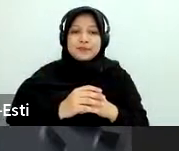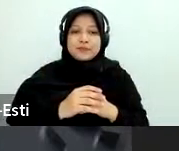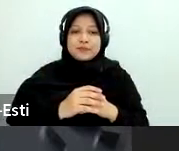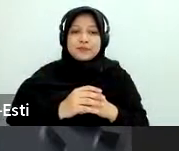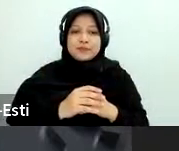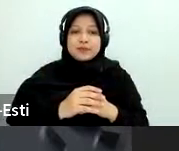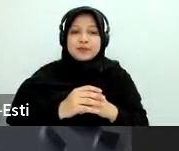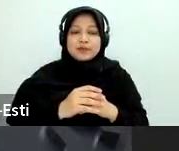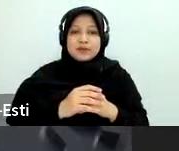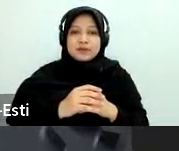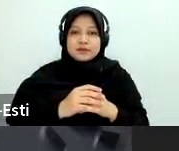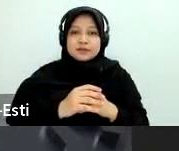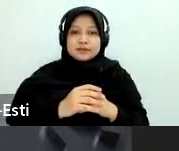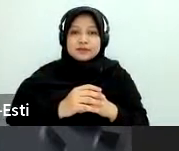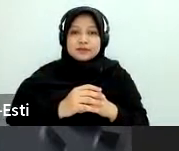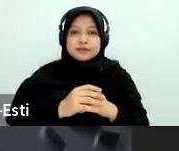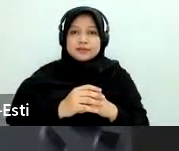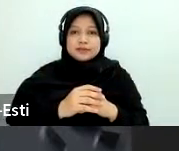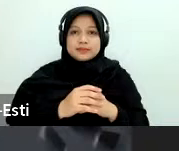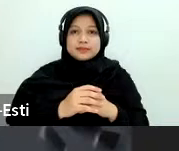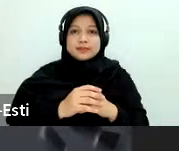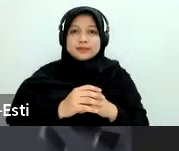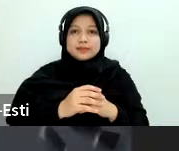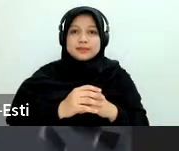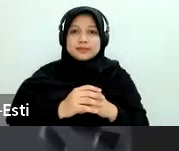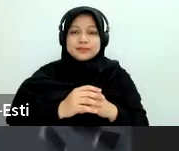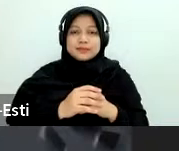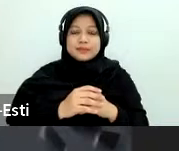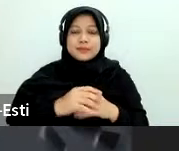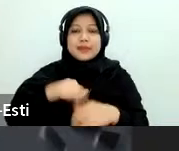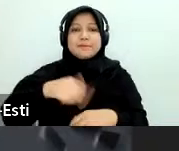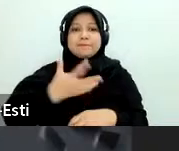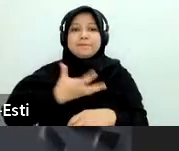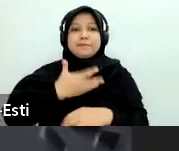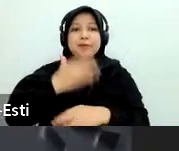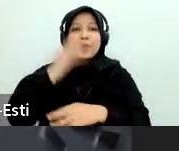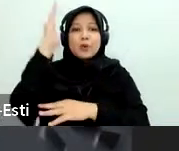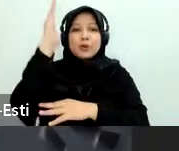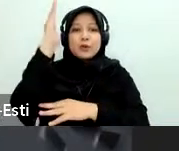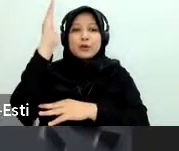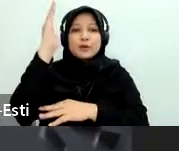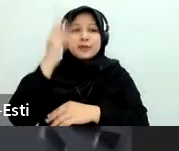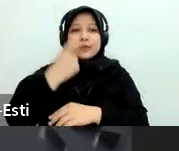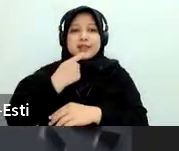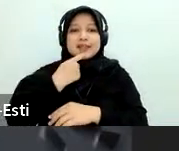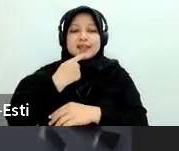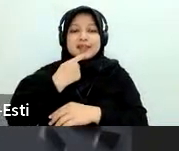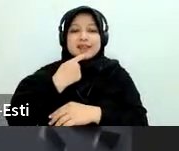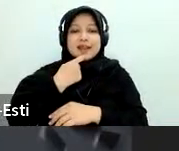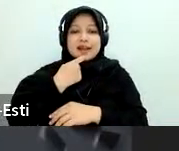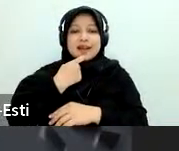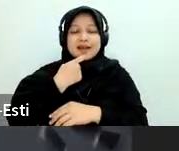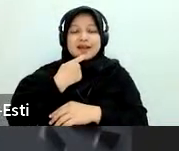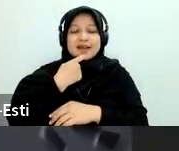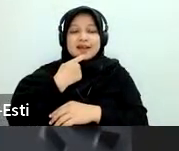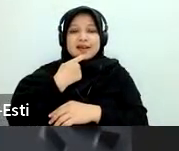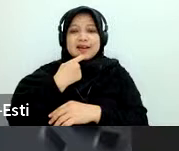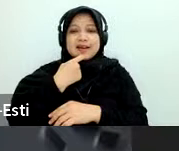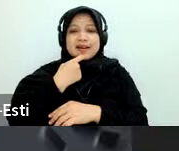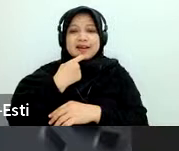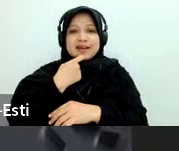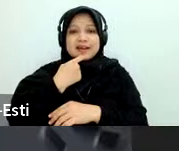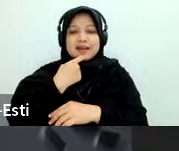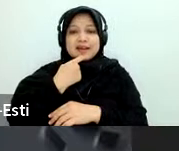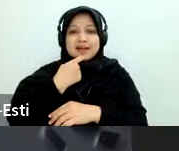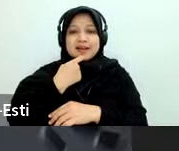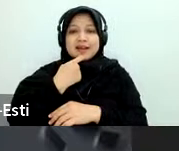akan m memaparkan mengenai Empok us up jadi Fokus